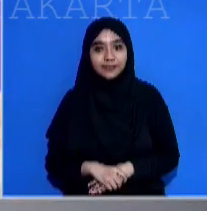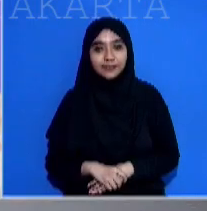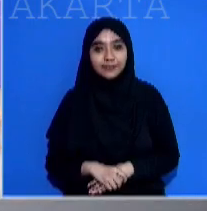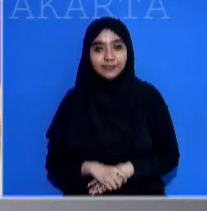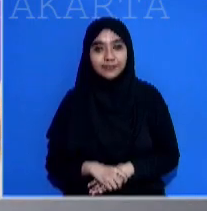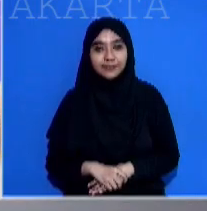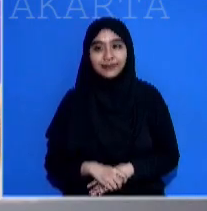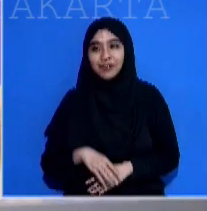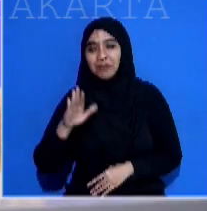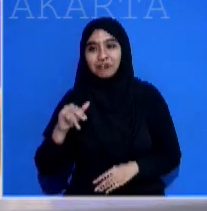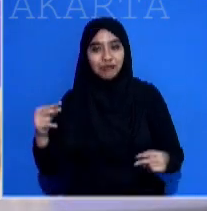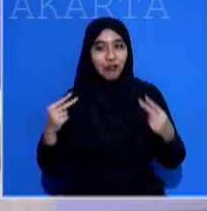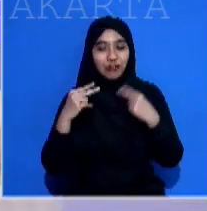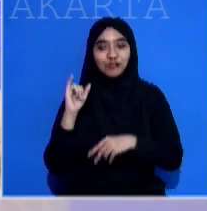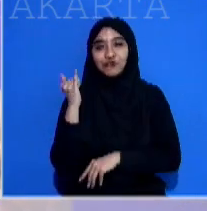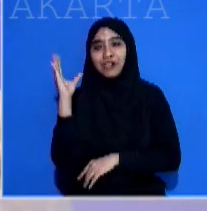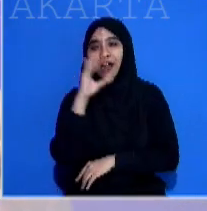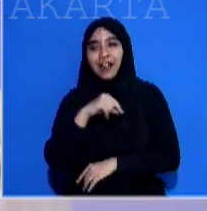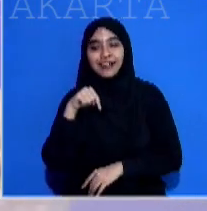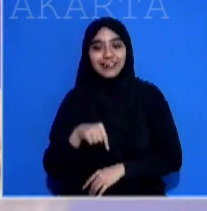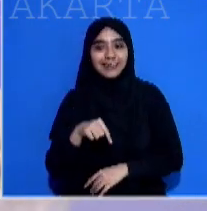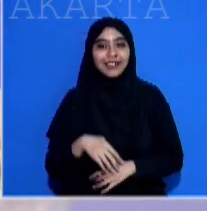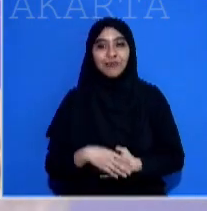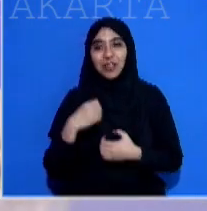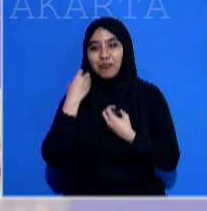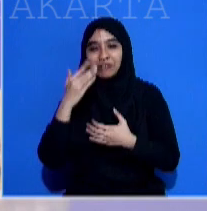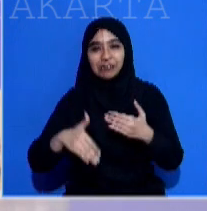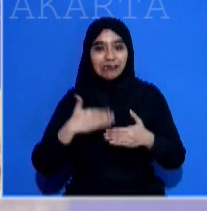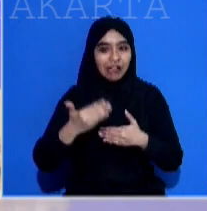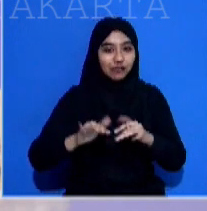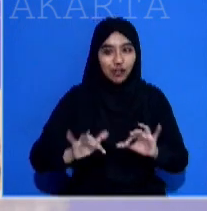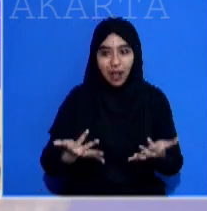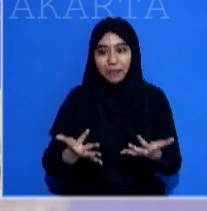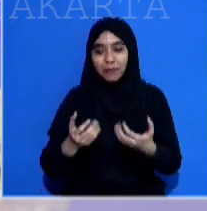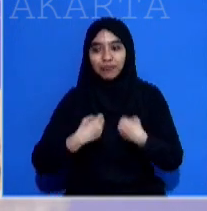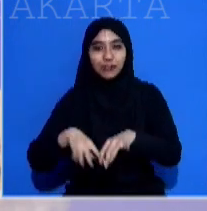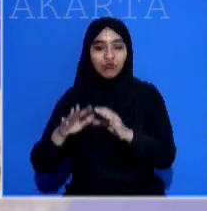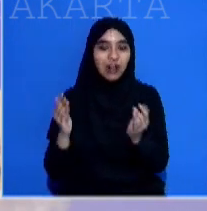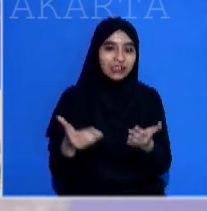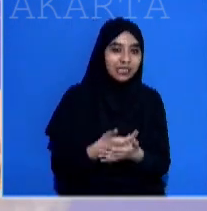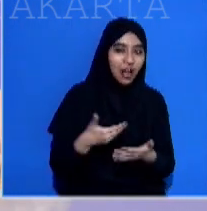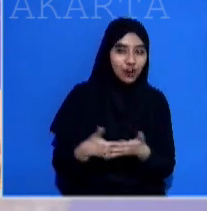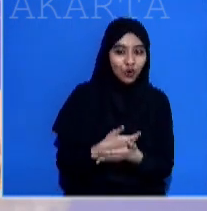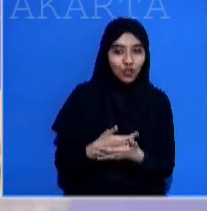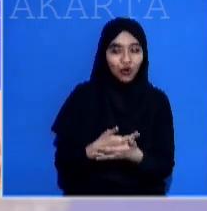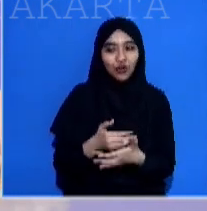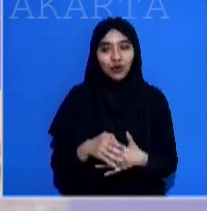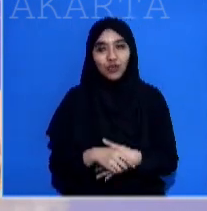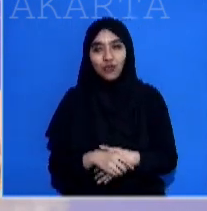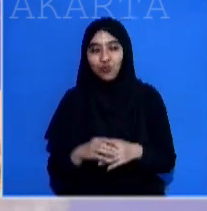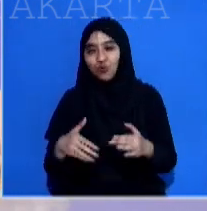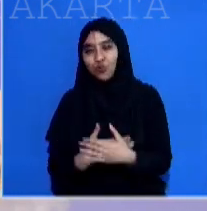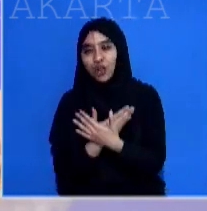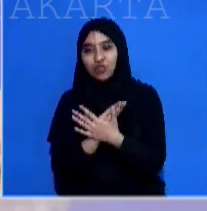Saudara, Anda masih menyaksikan Jogja hari ini. Kita ke informasi selanjutnya, Saudara. Pedagang sayur dan kelontong di Pasar Pelayan Gunung Kidul